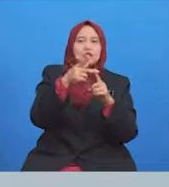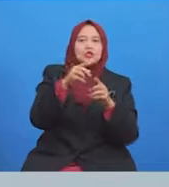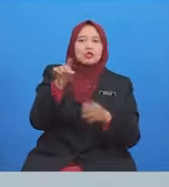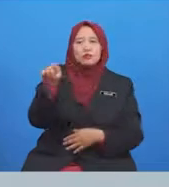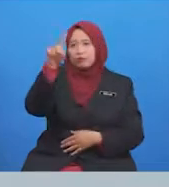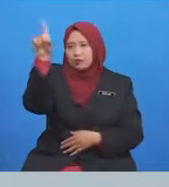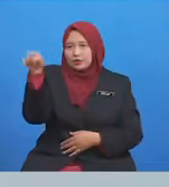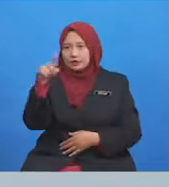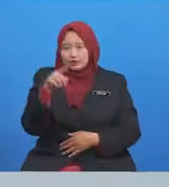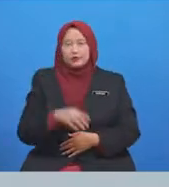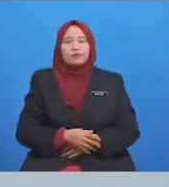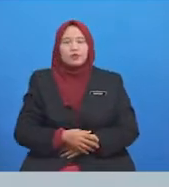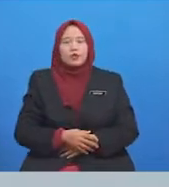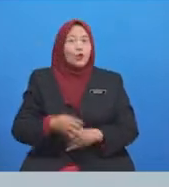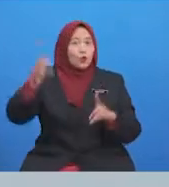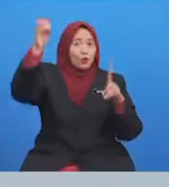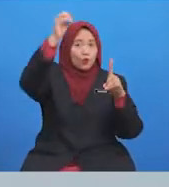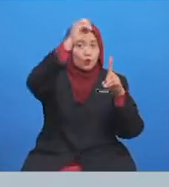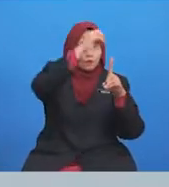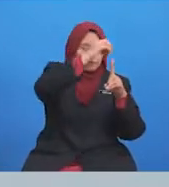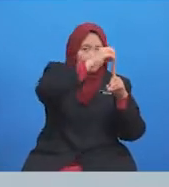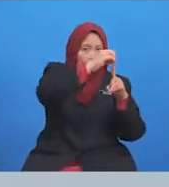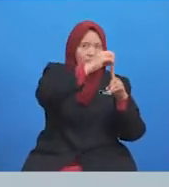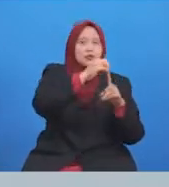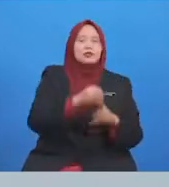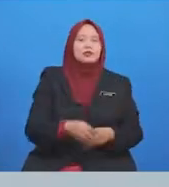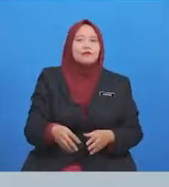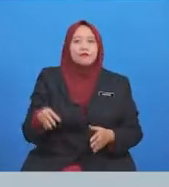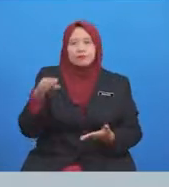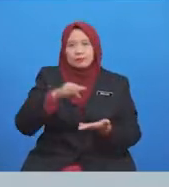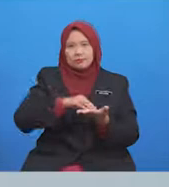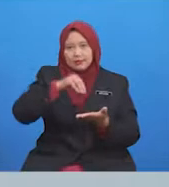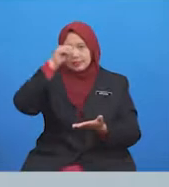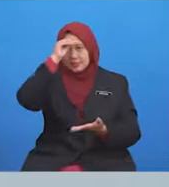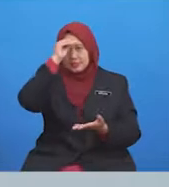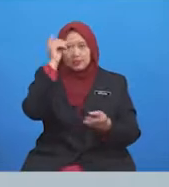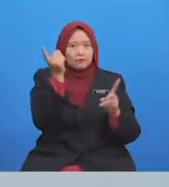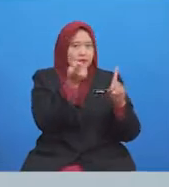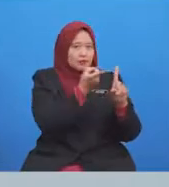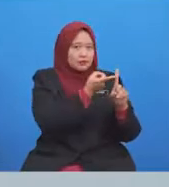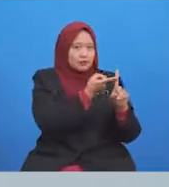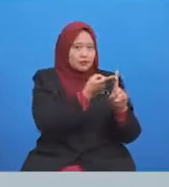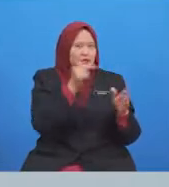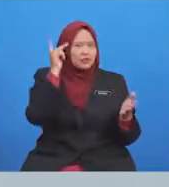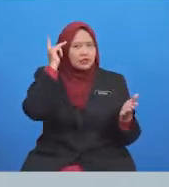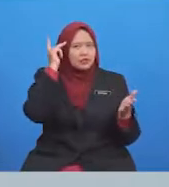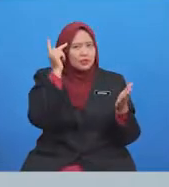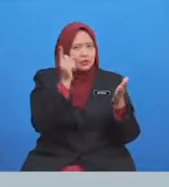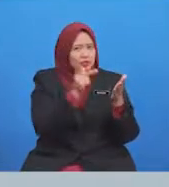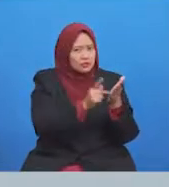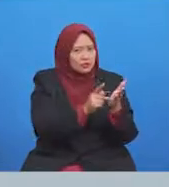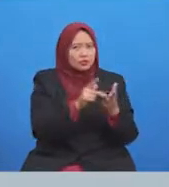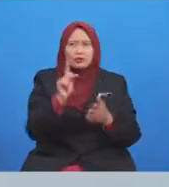Objektif pembelajaran yang perlu murid-murid kuasai ialah pertama, mengenal pasti